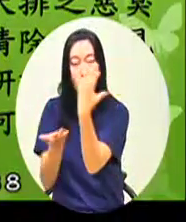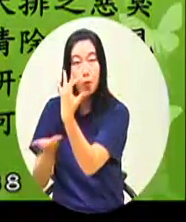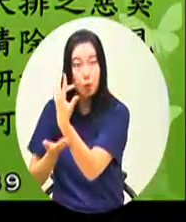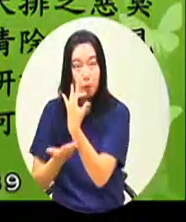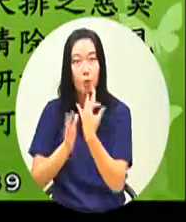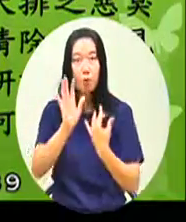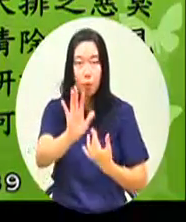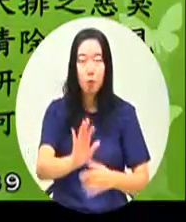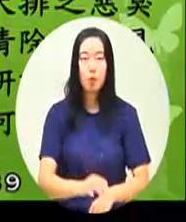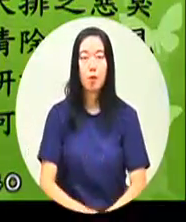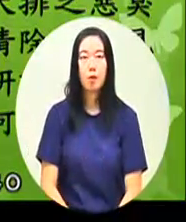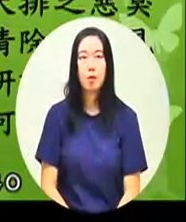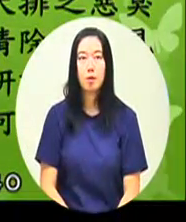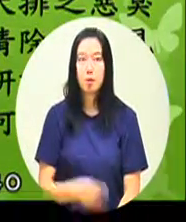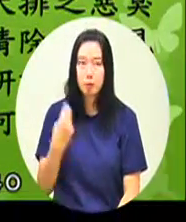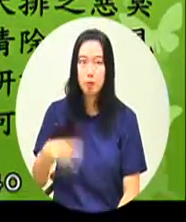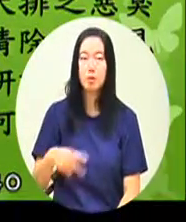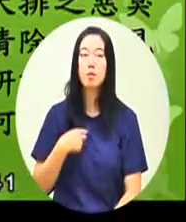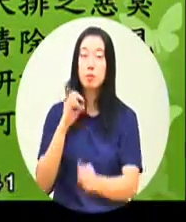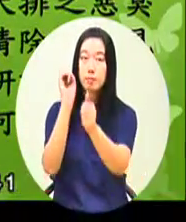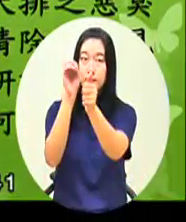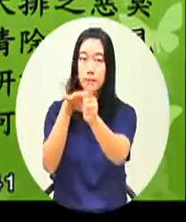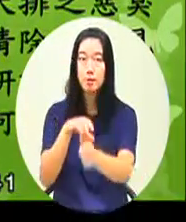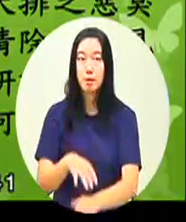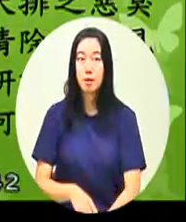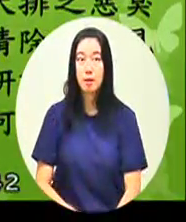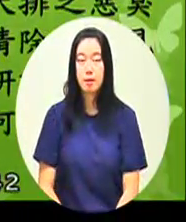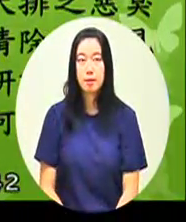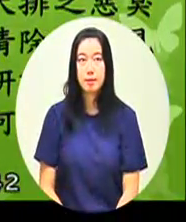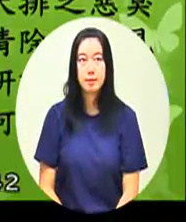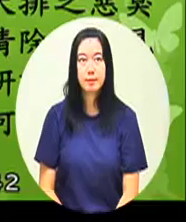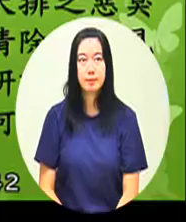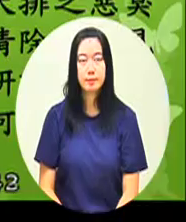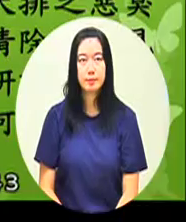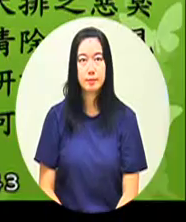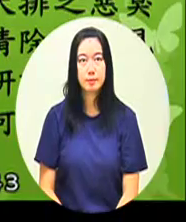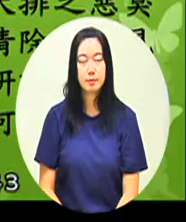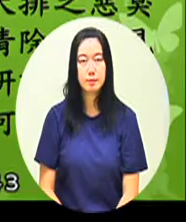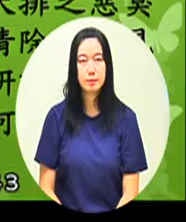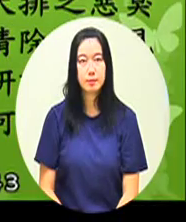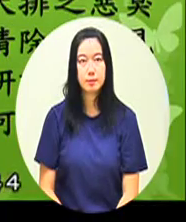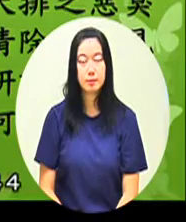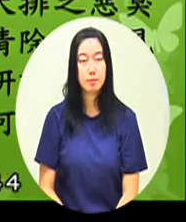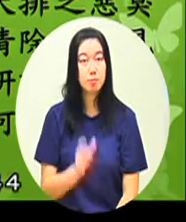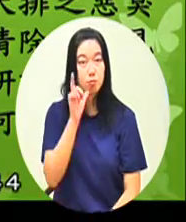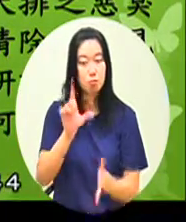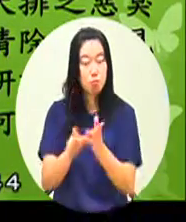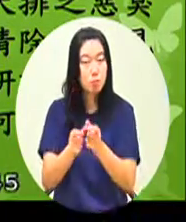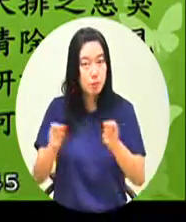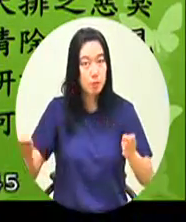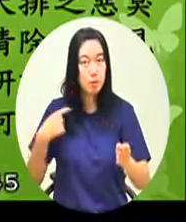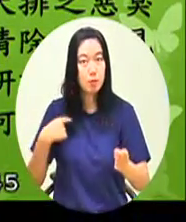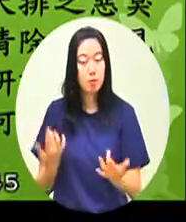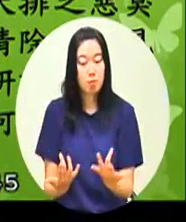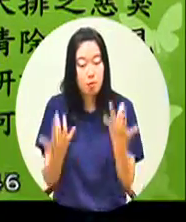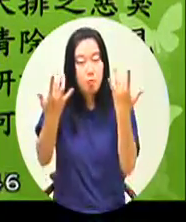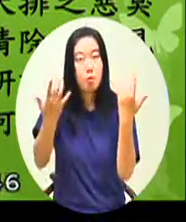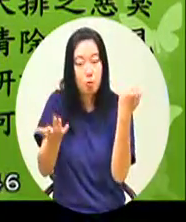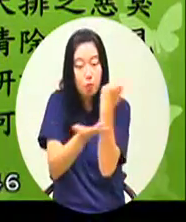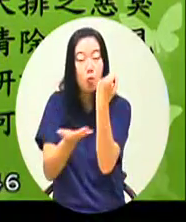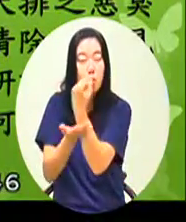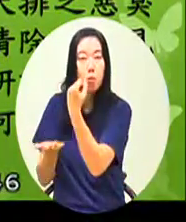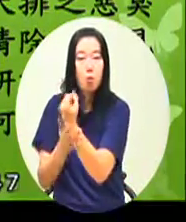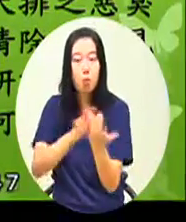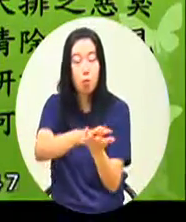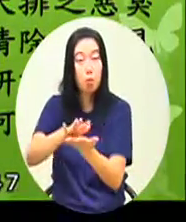掉，我是要麻烦局长诶，是毋是？咱长期来一直咧打遮臭啊，有可能这